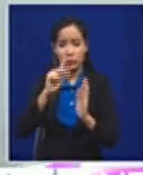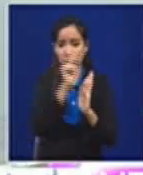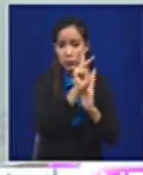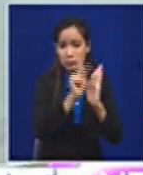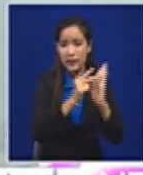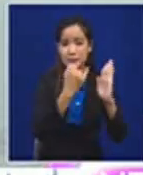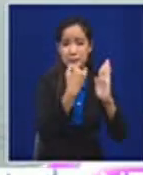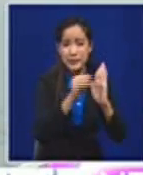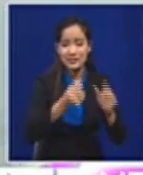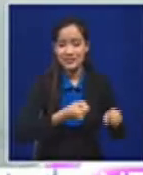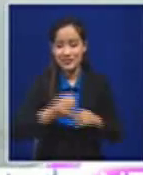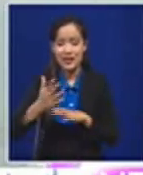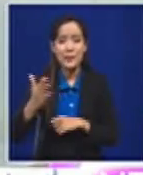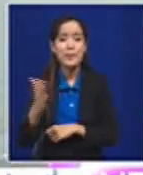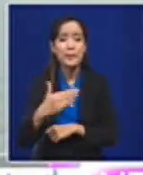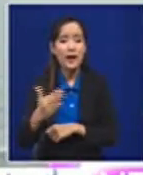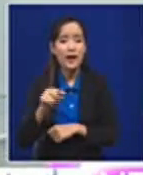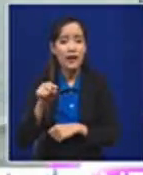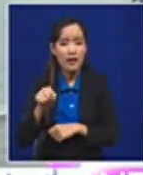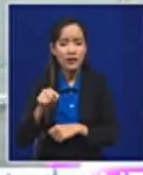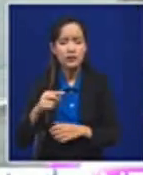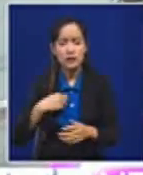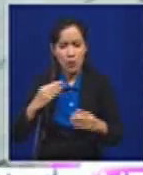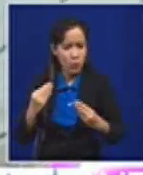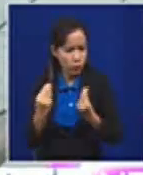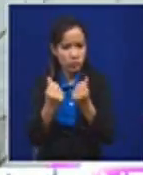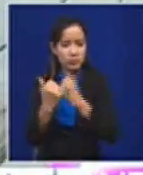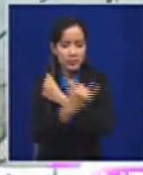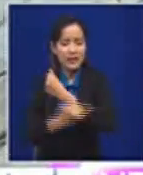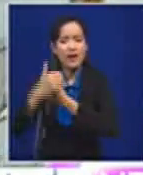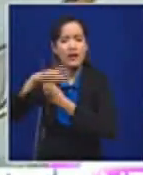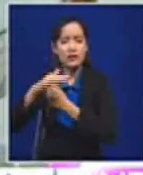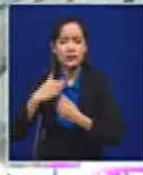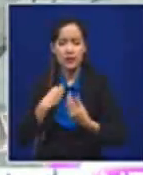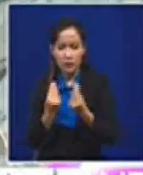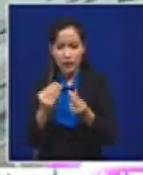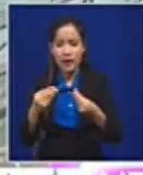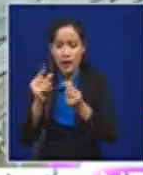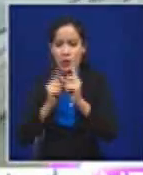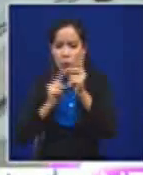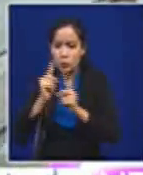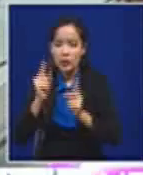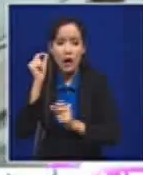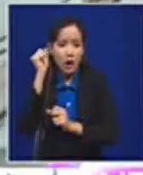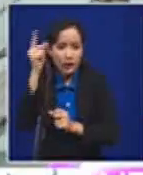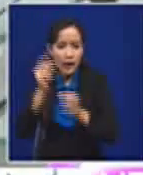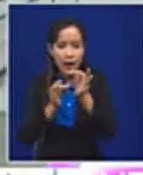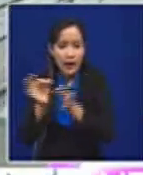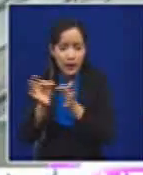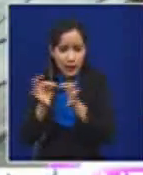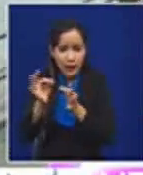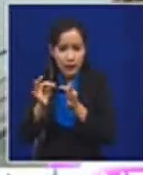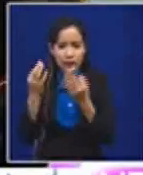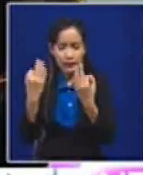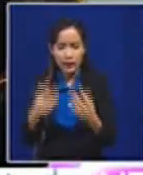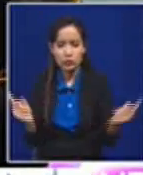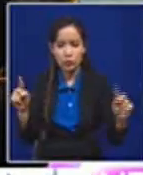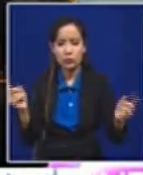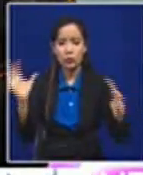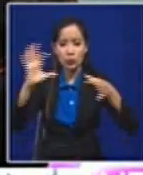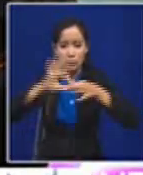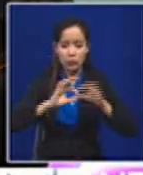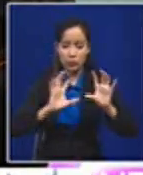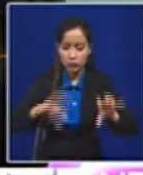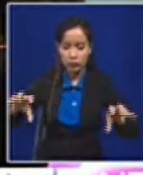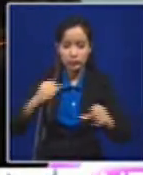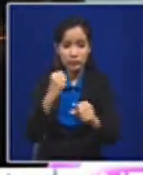มพจะเร่งทำความเข้าใจกับสื่อต่างประเทศให้มากยิ่งขึ้นในการทำงานของไทยและจะเน้นการบูรณาการหน่วยงานต่